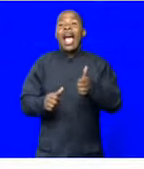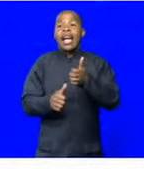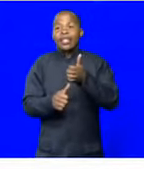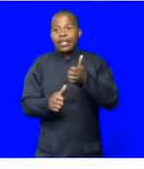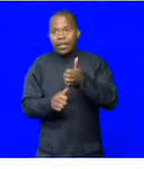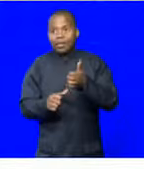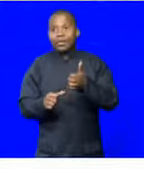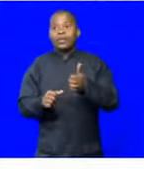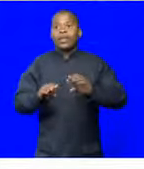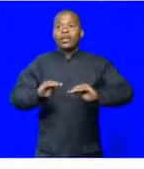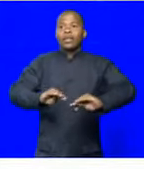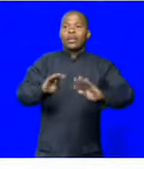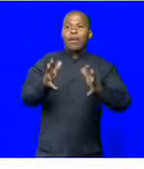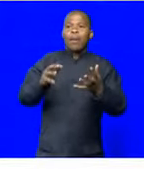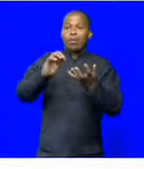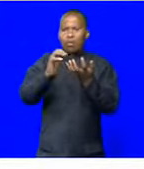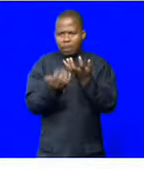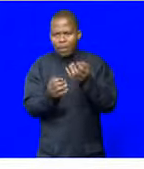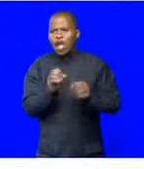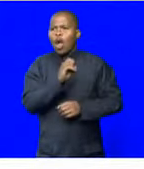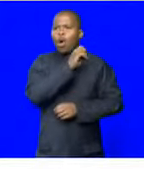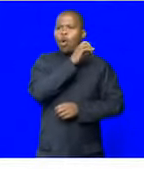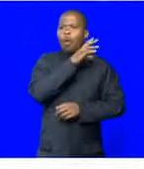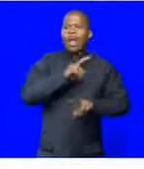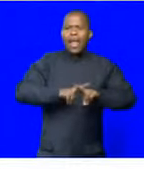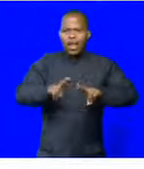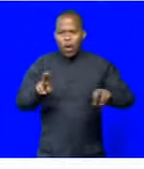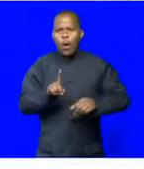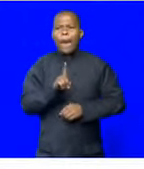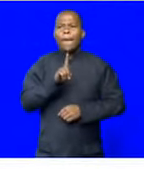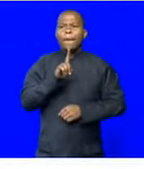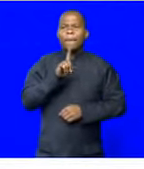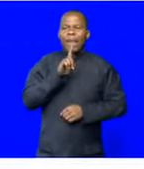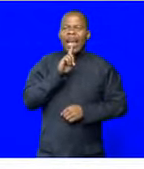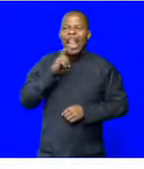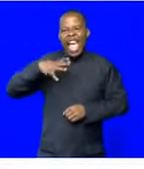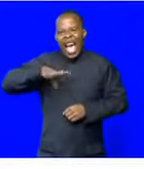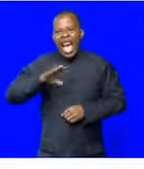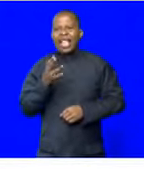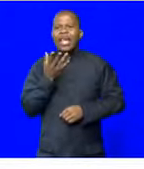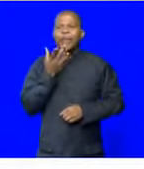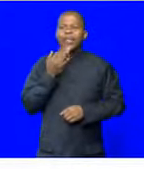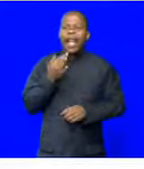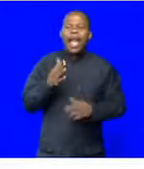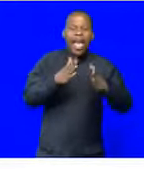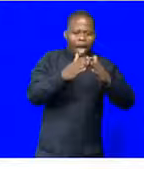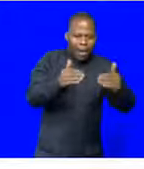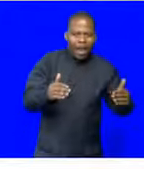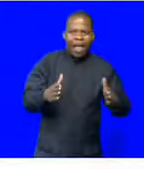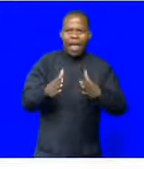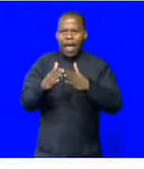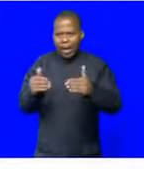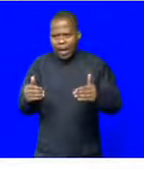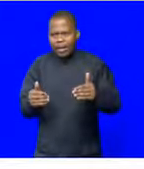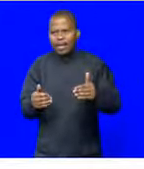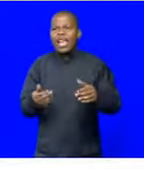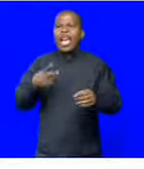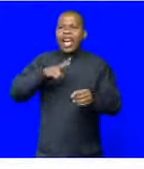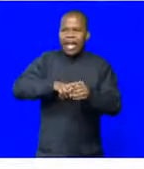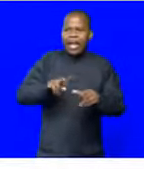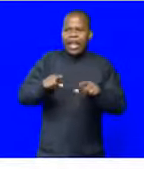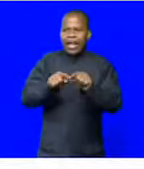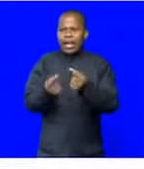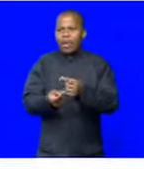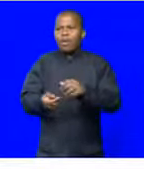thaba ngulukhelisi akakhali ngemidlalo kakhulu kodwa ke ukhala ngetinvo letendekile kusachubeka wona umdlalo lapho khona umphathi